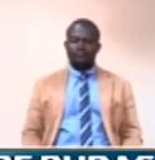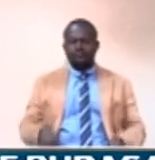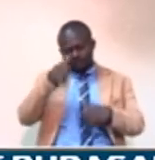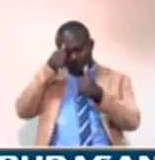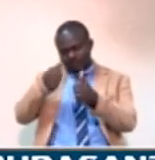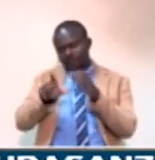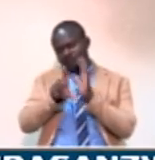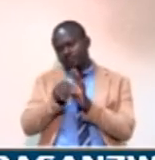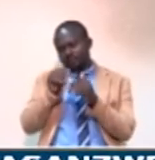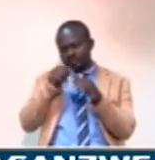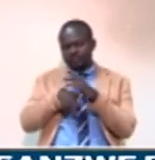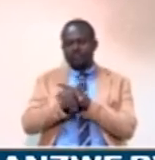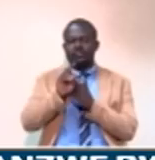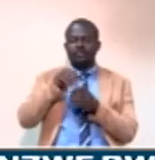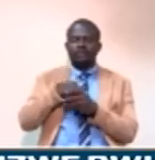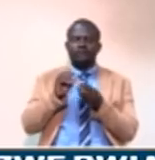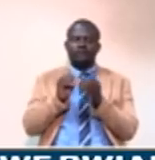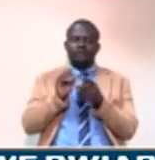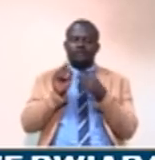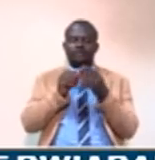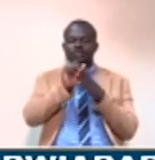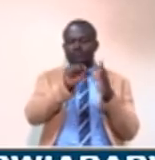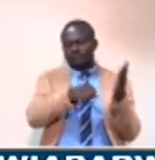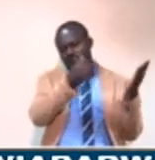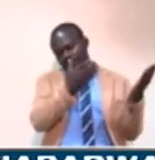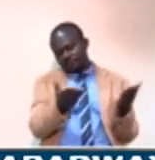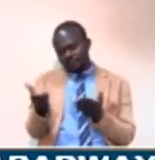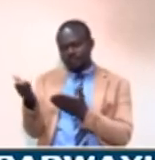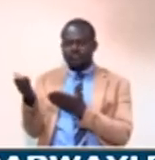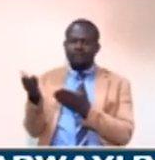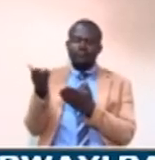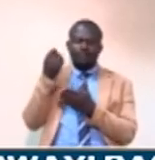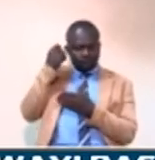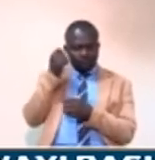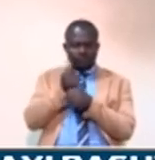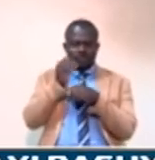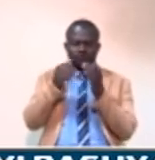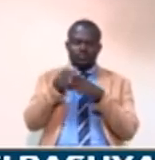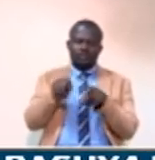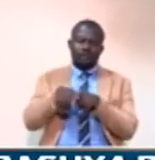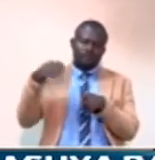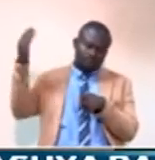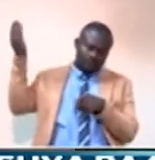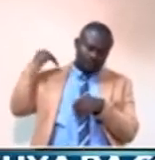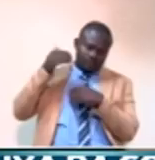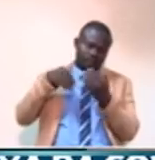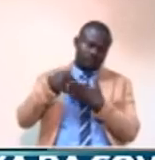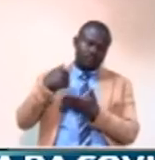ingamba, bakinjiramo nyine umubare w'abo dushoboye kwakira. Umugozi wo kuko icyo gihe byari byaragize,